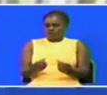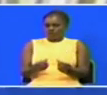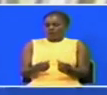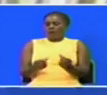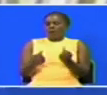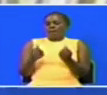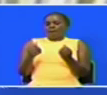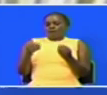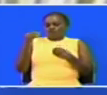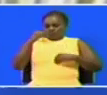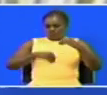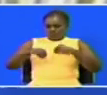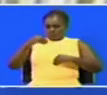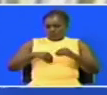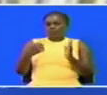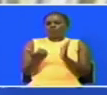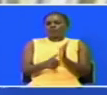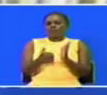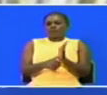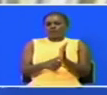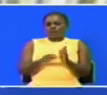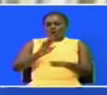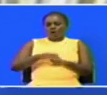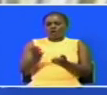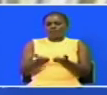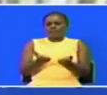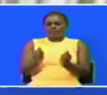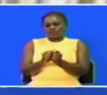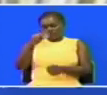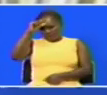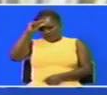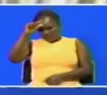situation confronting those who supply goods and services to the government.